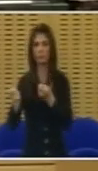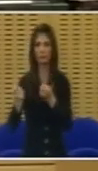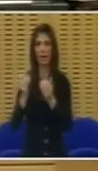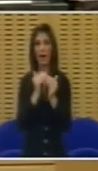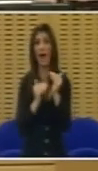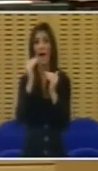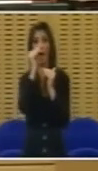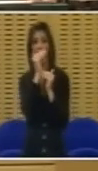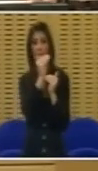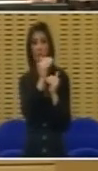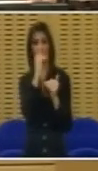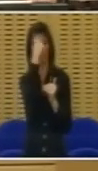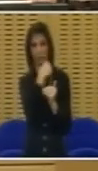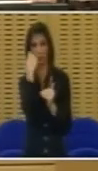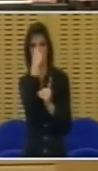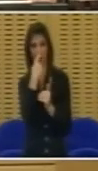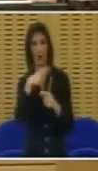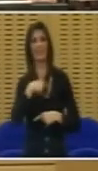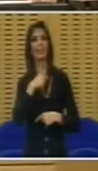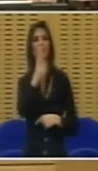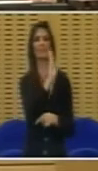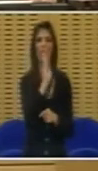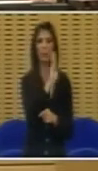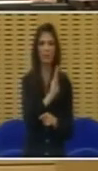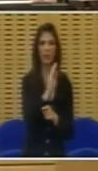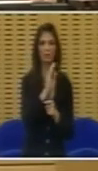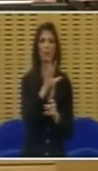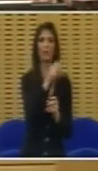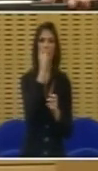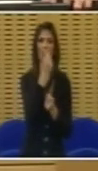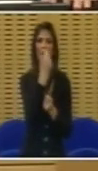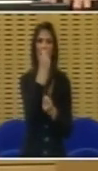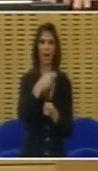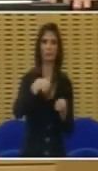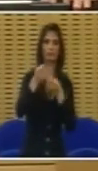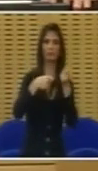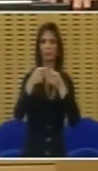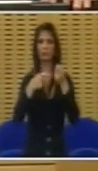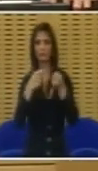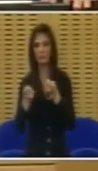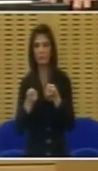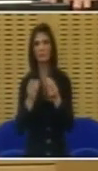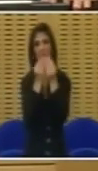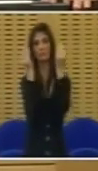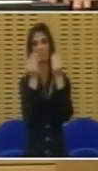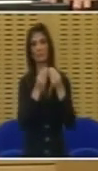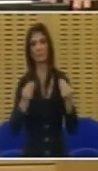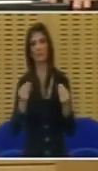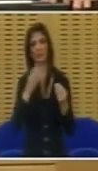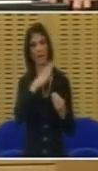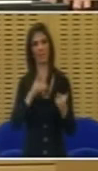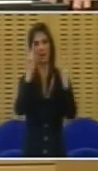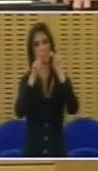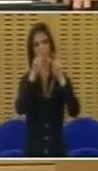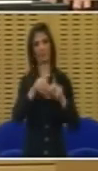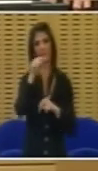κατά παράβαση των κανονισμών δανεισμού συνδεδεμένων προσώπων με σκοπό τη δημιουργία πλασματικών εντυπώσεων και χειραγώγησης ακόμα